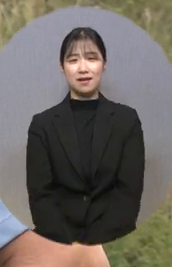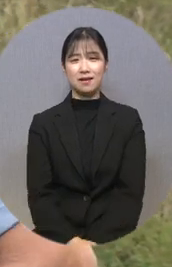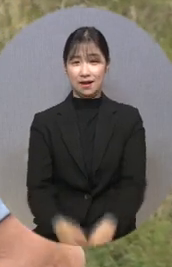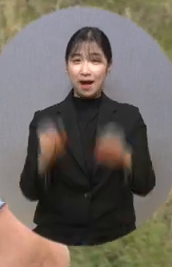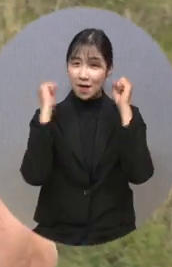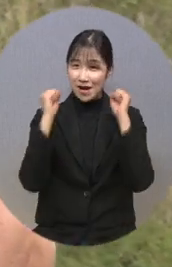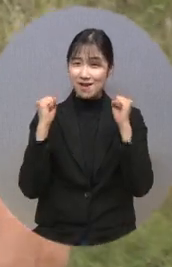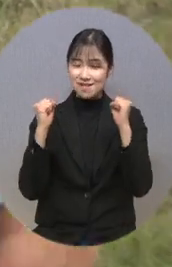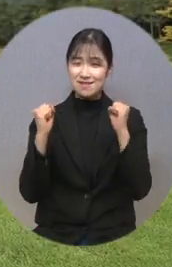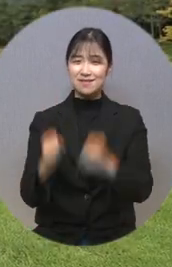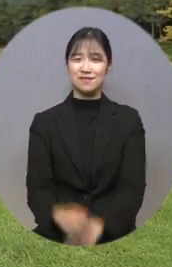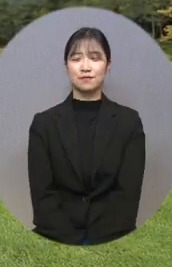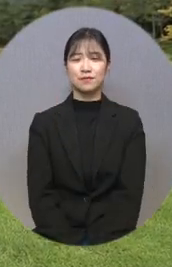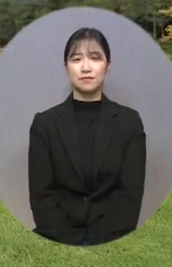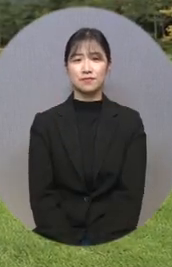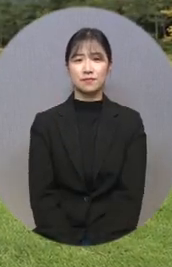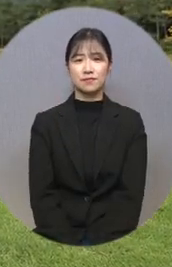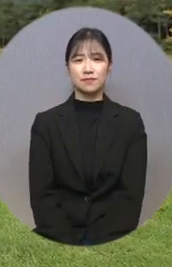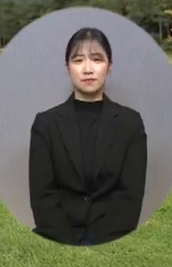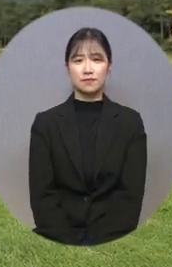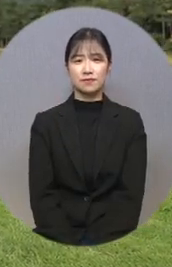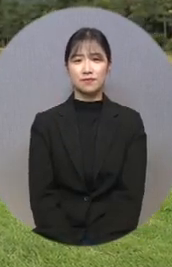화이팅 하셔 양.